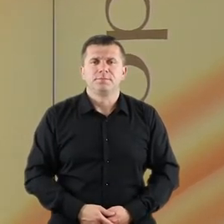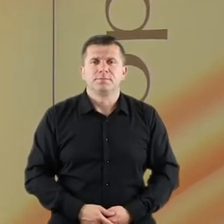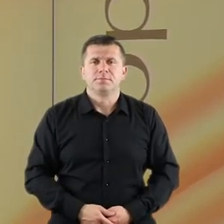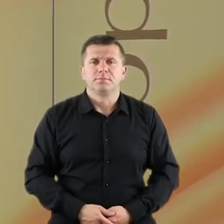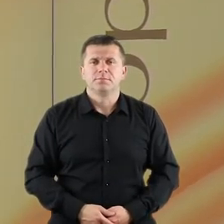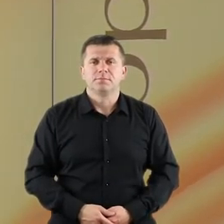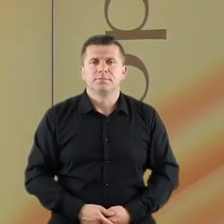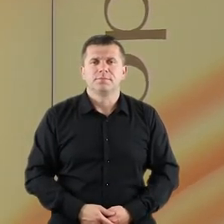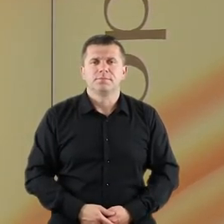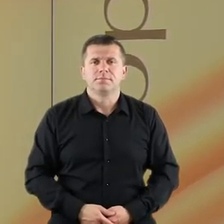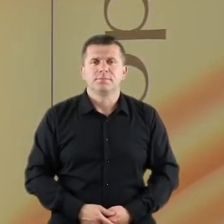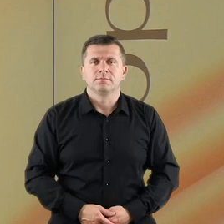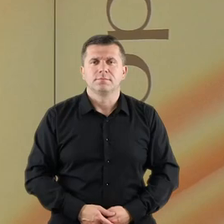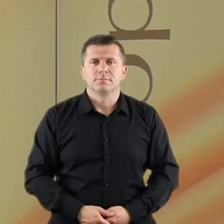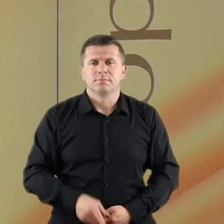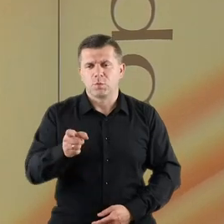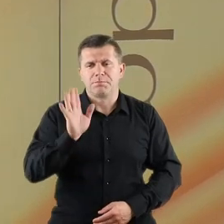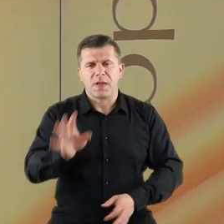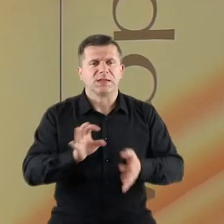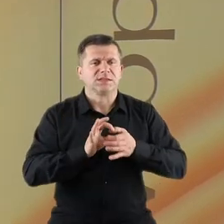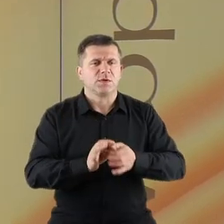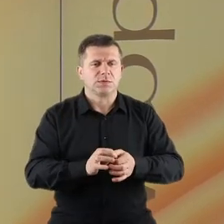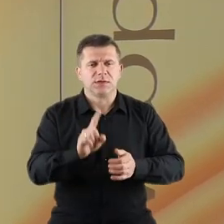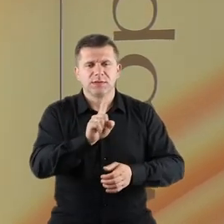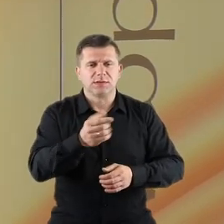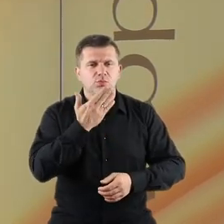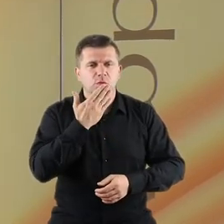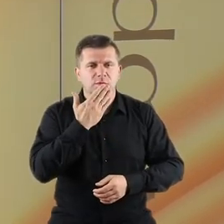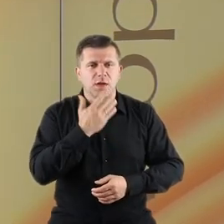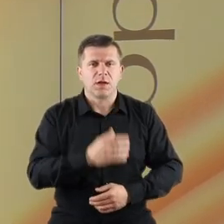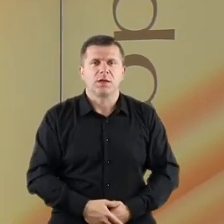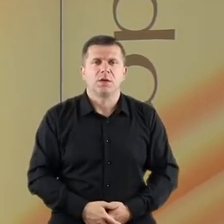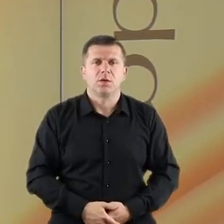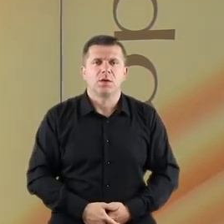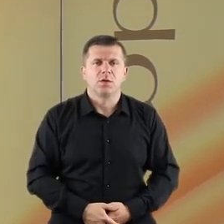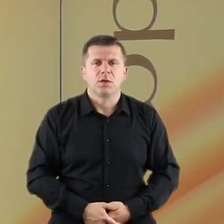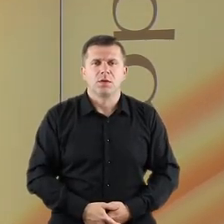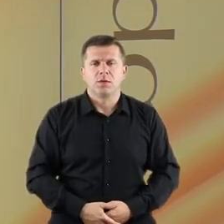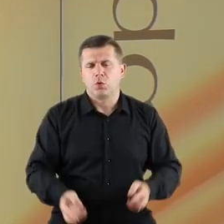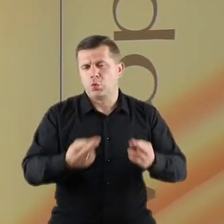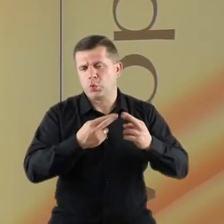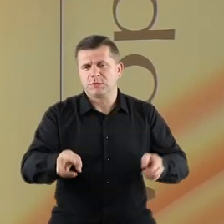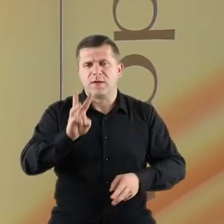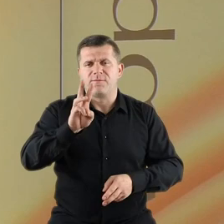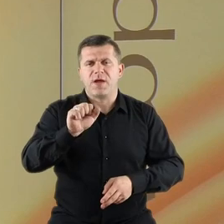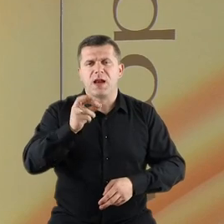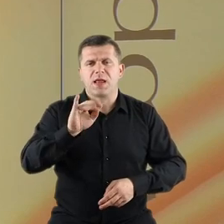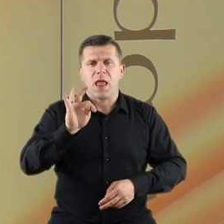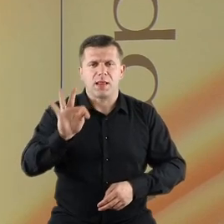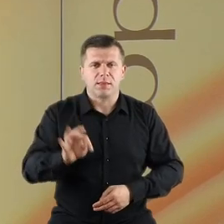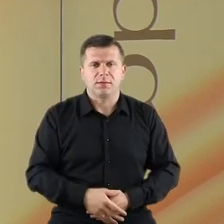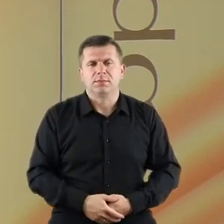Co to jest związane z mówieniem i tutaj mamy urok łóżek i różne warianty przy roku roczek